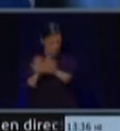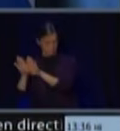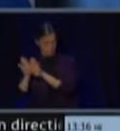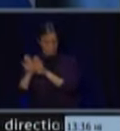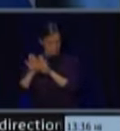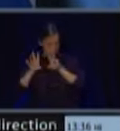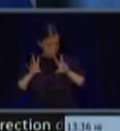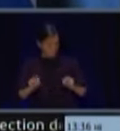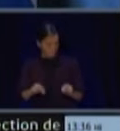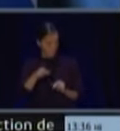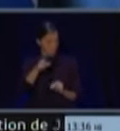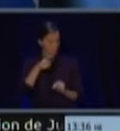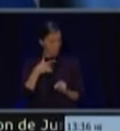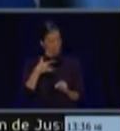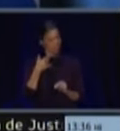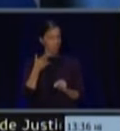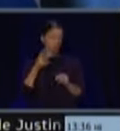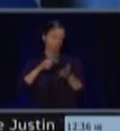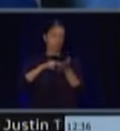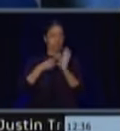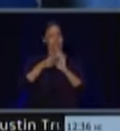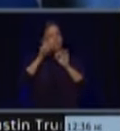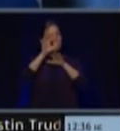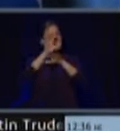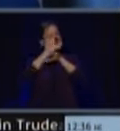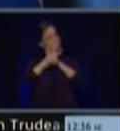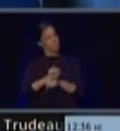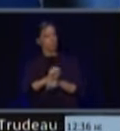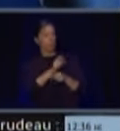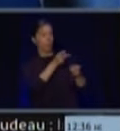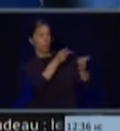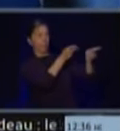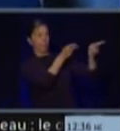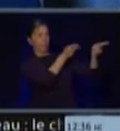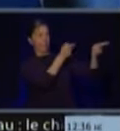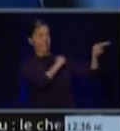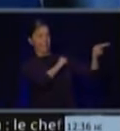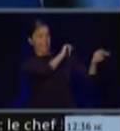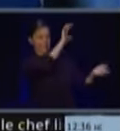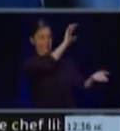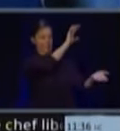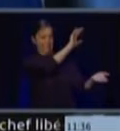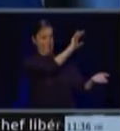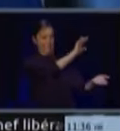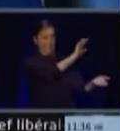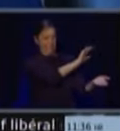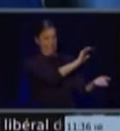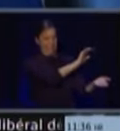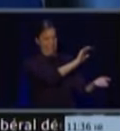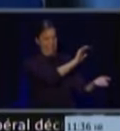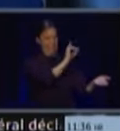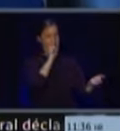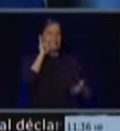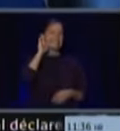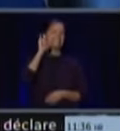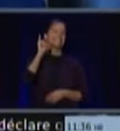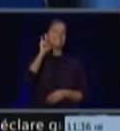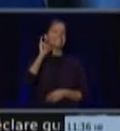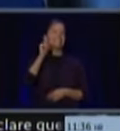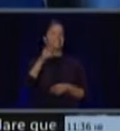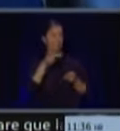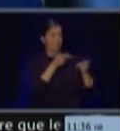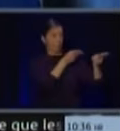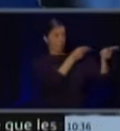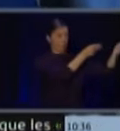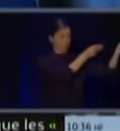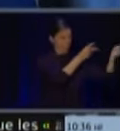aura-t-il un seuil à ne pas dépasser, notamment si les hospitalisations recommencent à retarder les opérations, notamment? Bien, c'est un petit